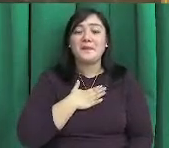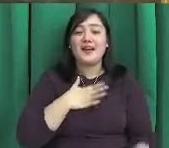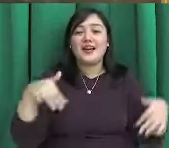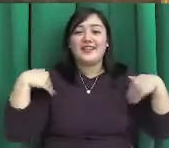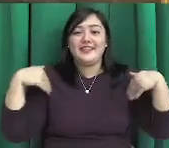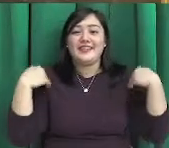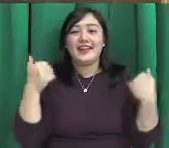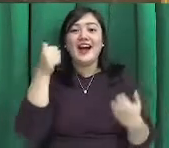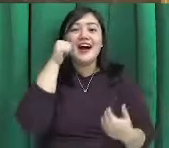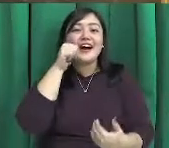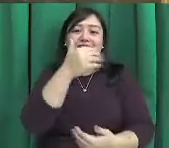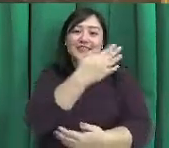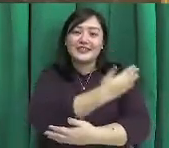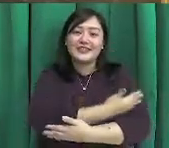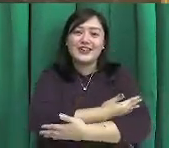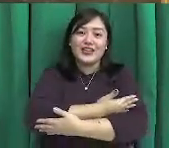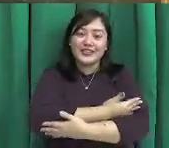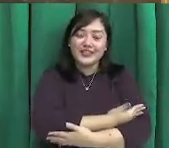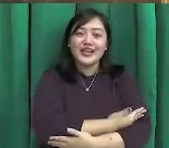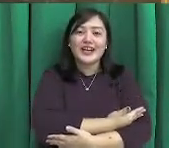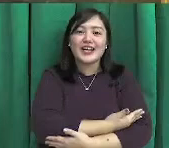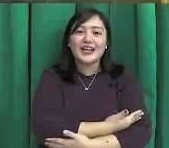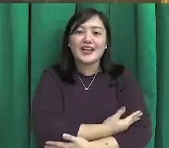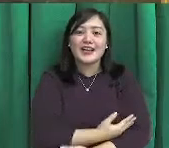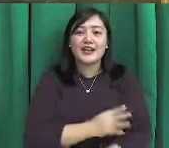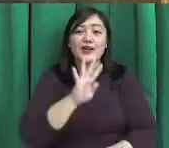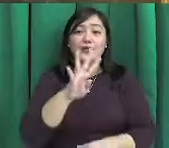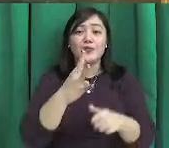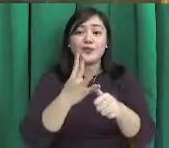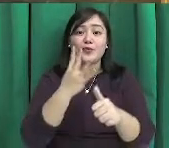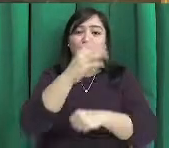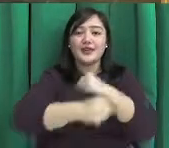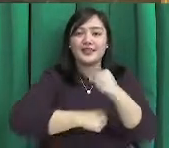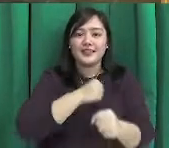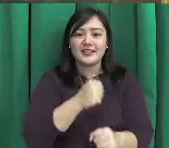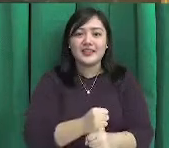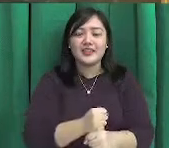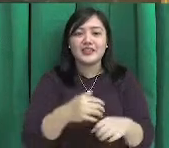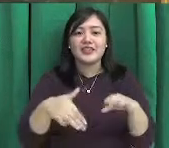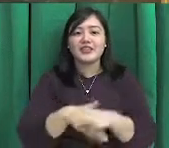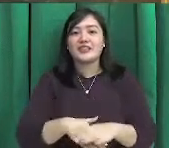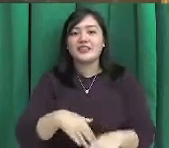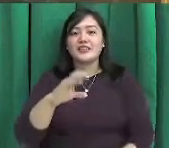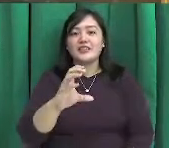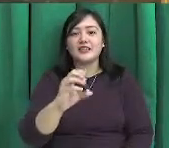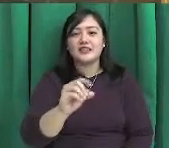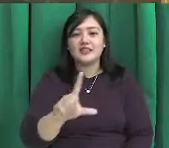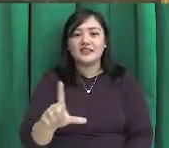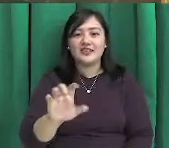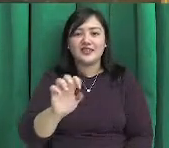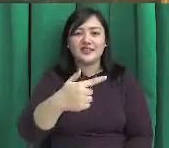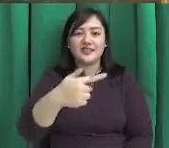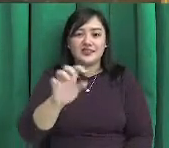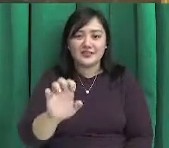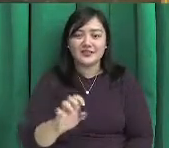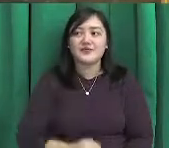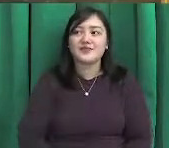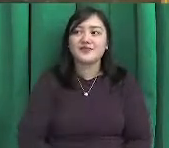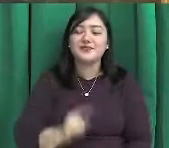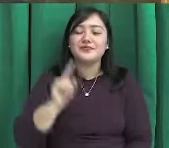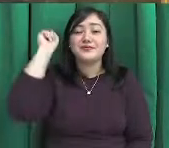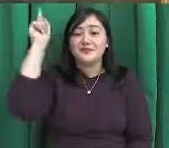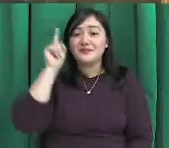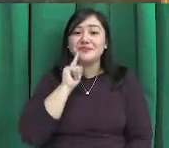pambira. Wow, amen. Habang nagbabiyahe, talagang panalangin ko sana... less yung stop kasi ang daming stop dito